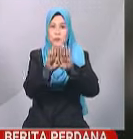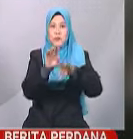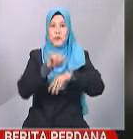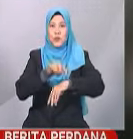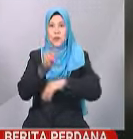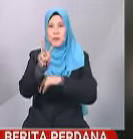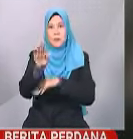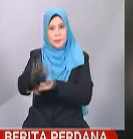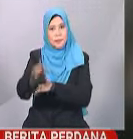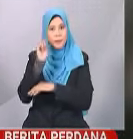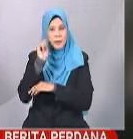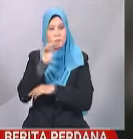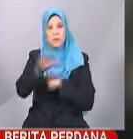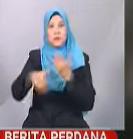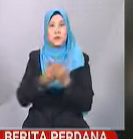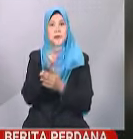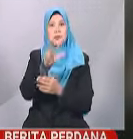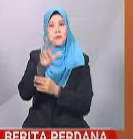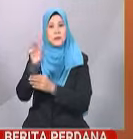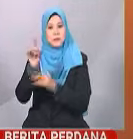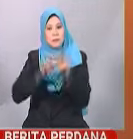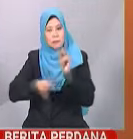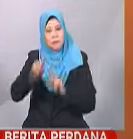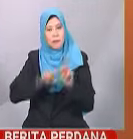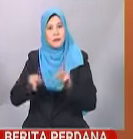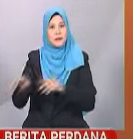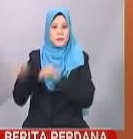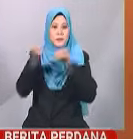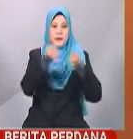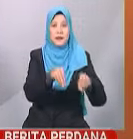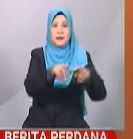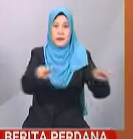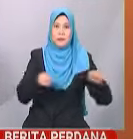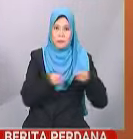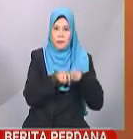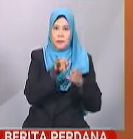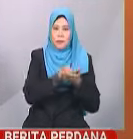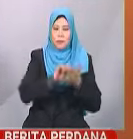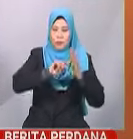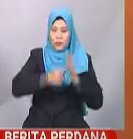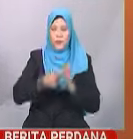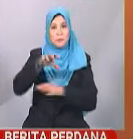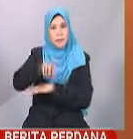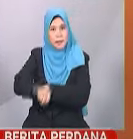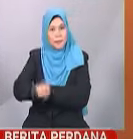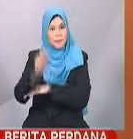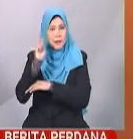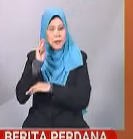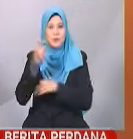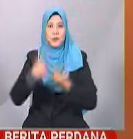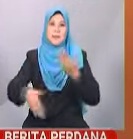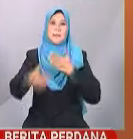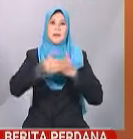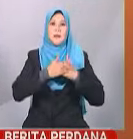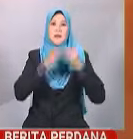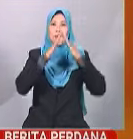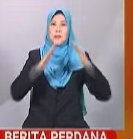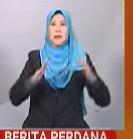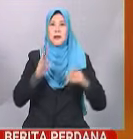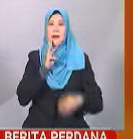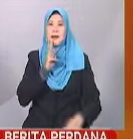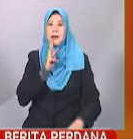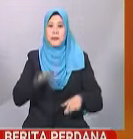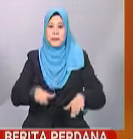Kesemua 138 penduduk terjejas banjir yang ditempatkan di PPS berkenaan sejak malam tadi sudah pulang ke rumah masing-masing apabila banjir